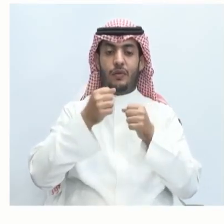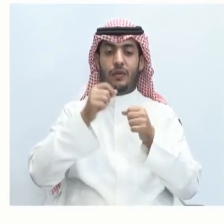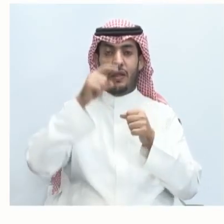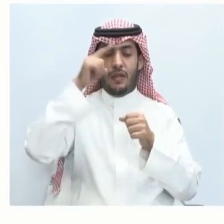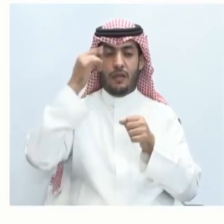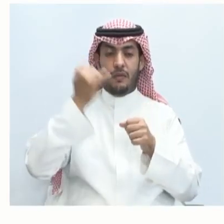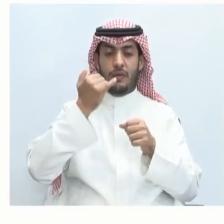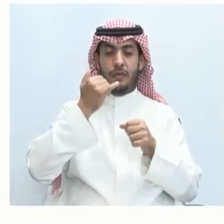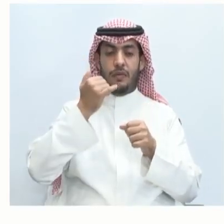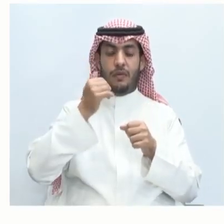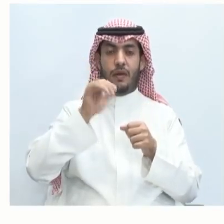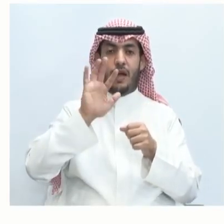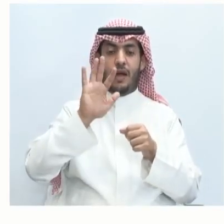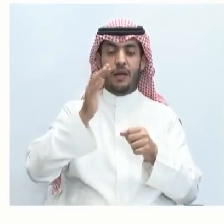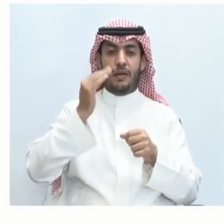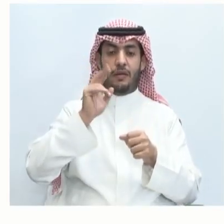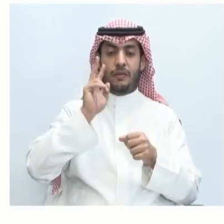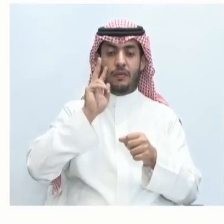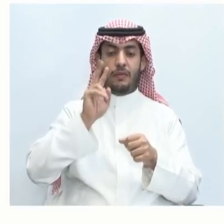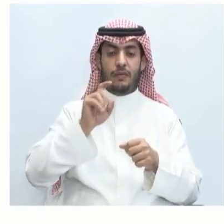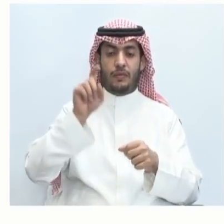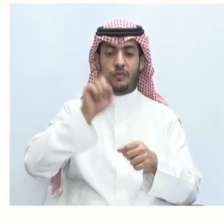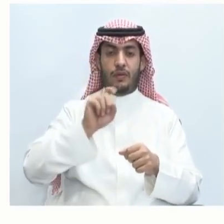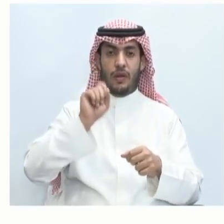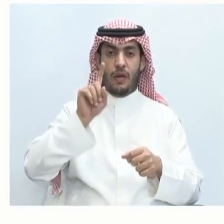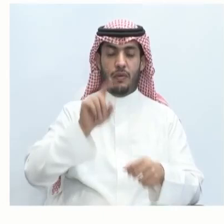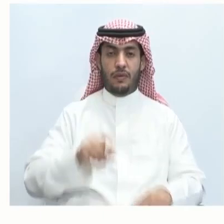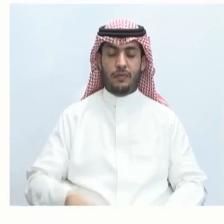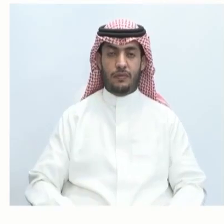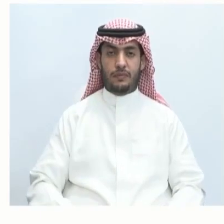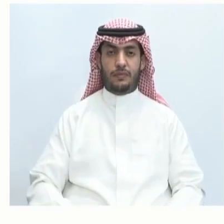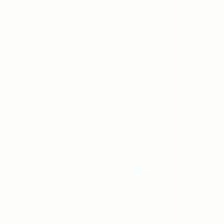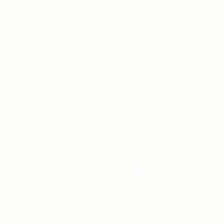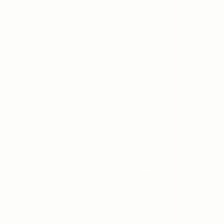الكسور اذا لزم الامر تفضل يا مبدعين مع السؤال الاول